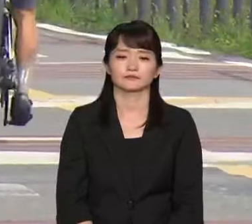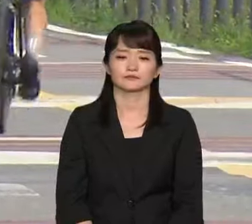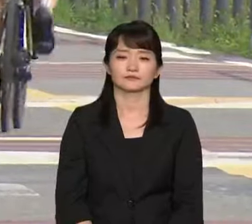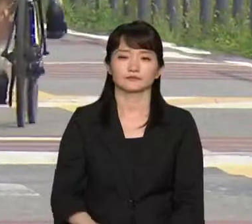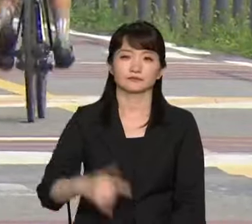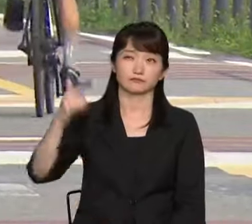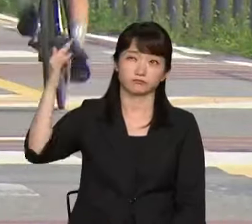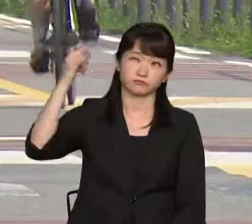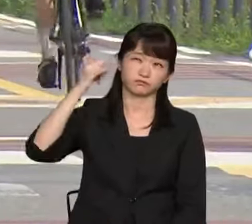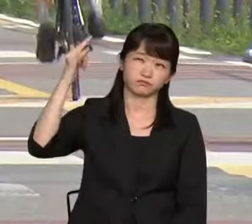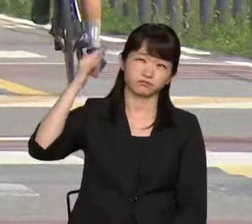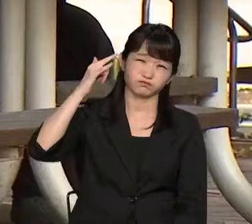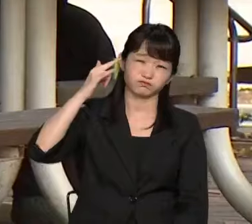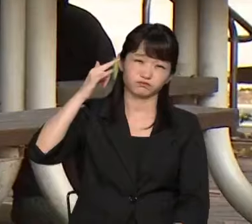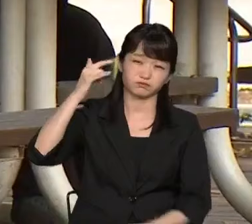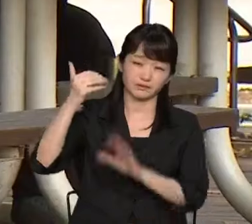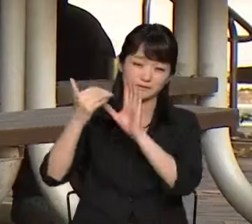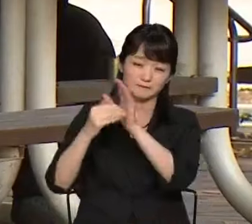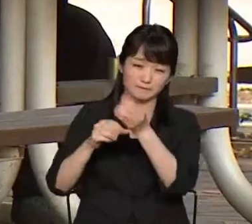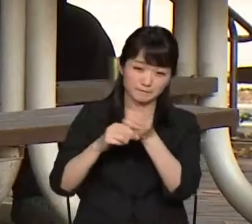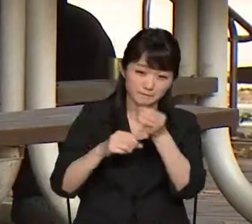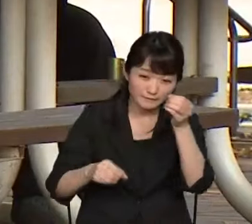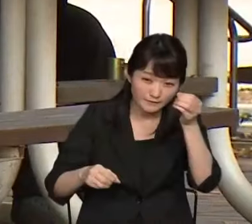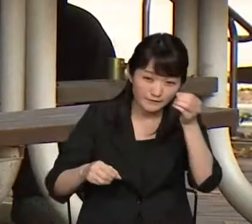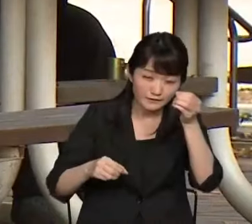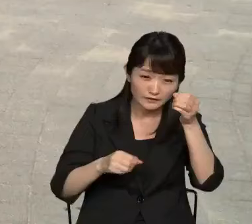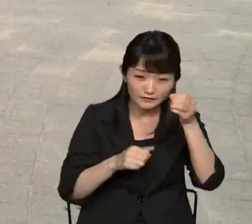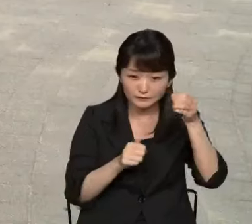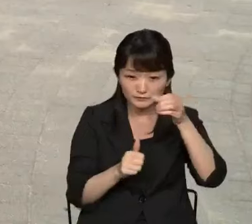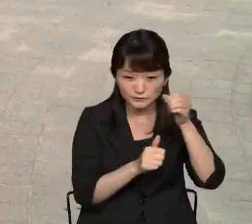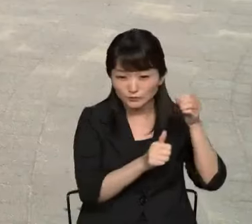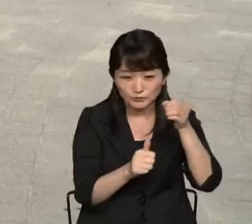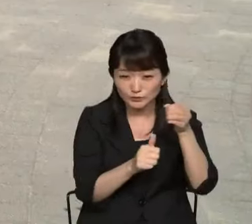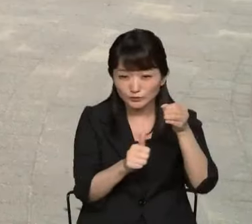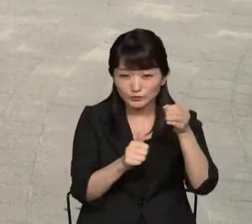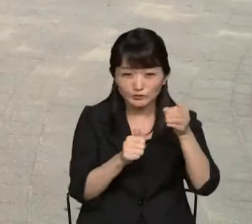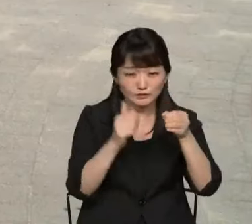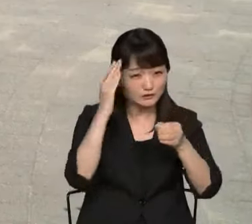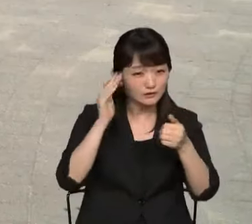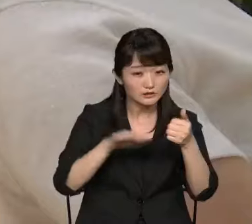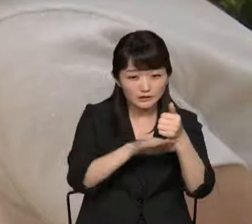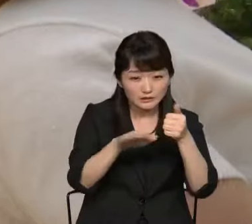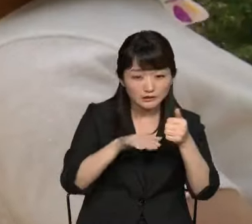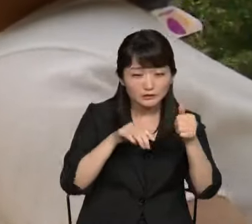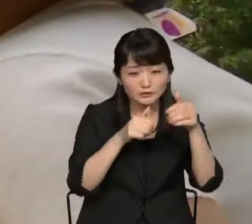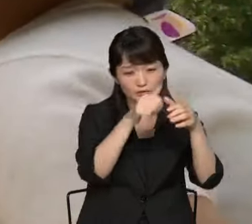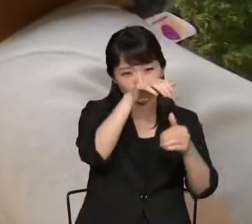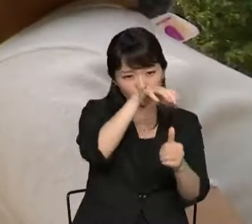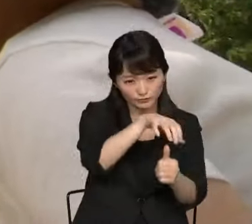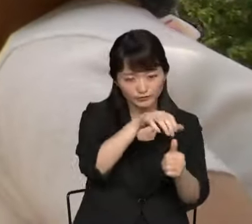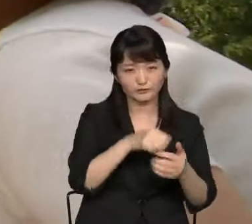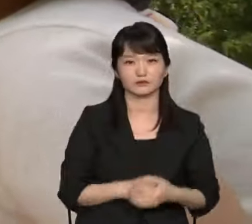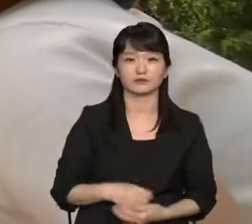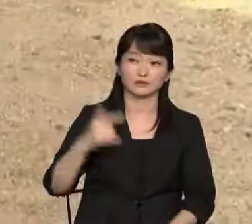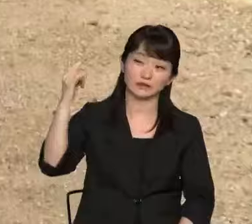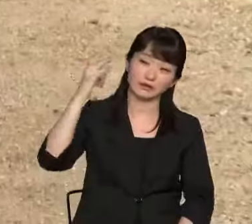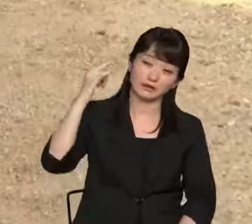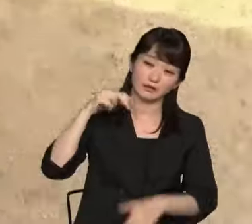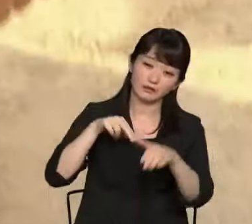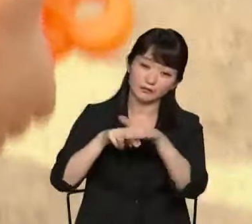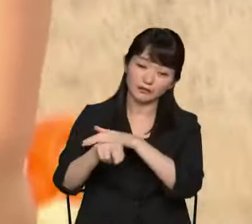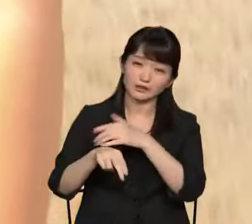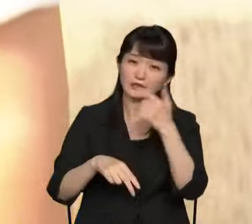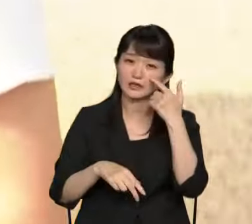해가 내리쬐자 양산을 쓰고 그늘에 몸을 피합니다. 불볕 더위를 피하기 위해 모자를 쓴채 아이와